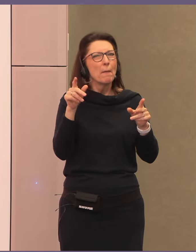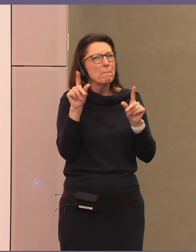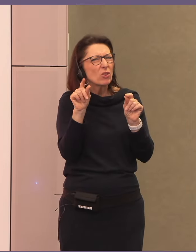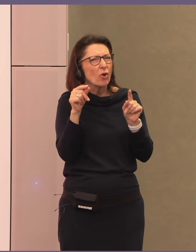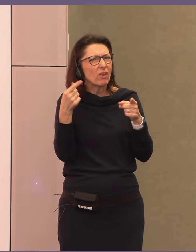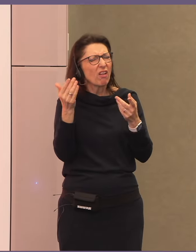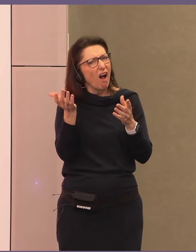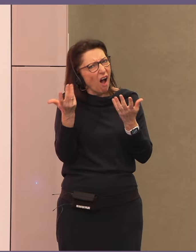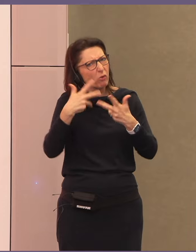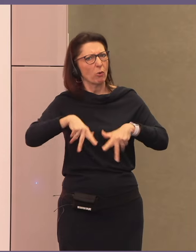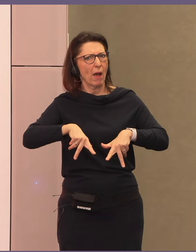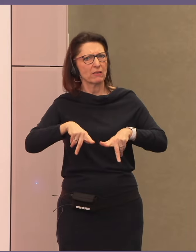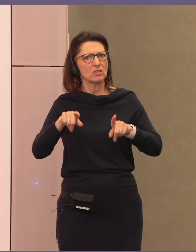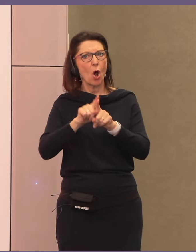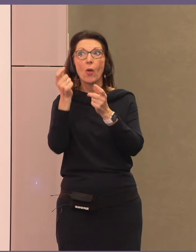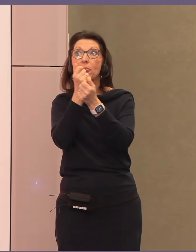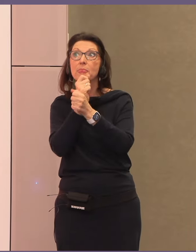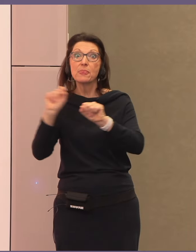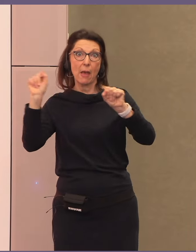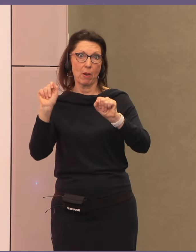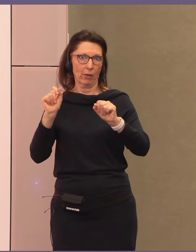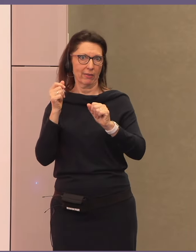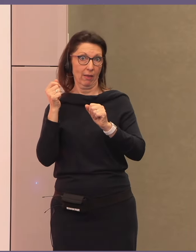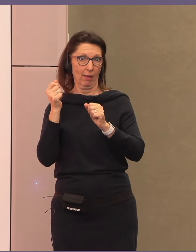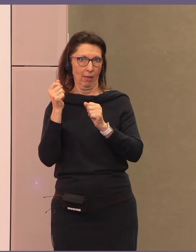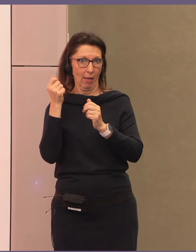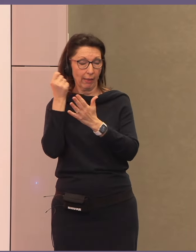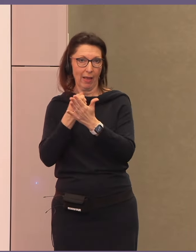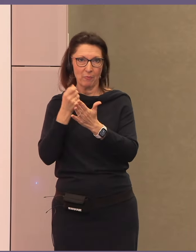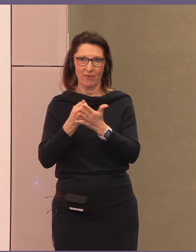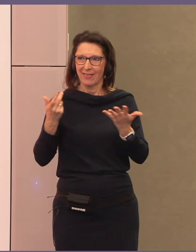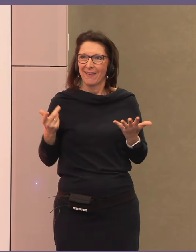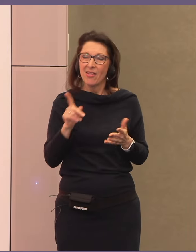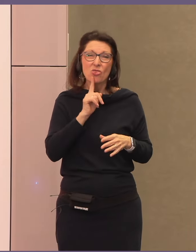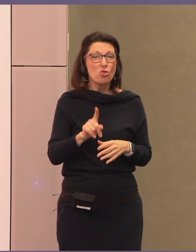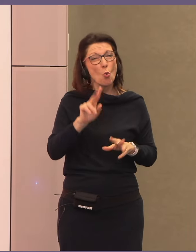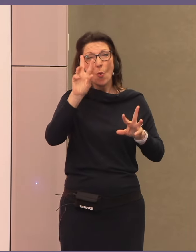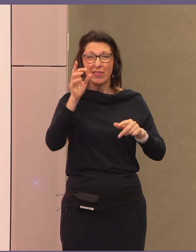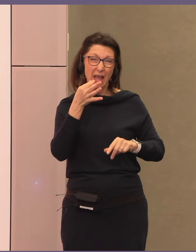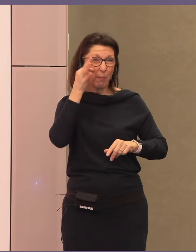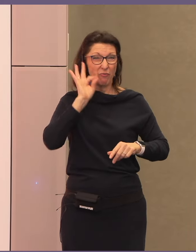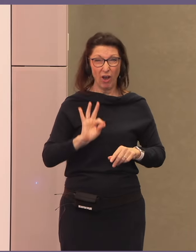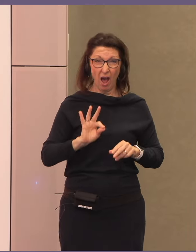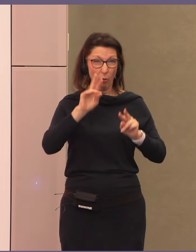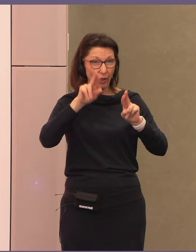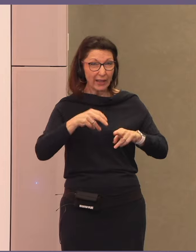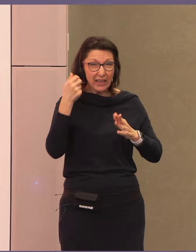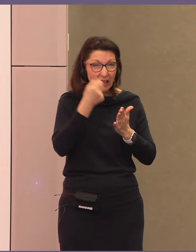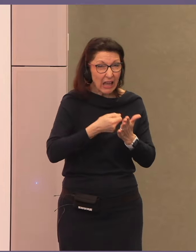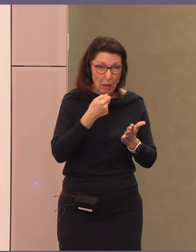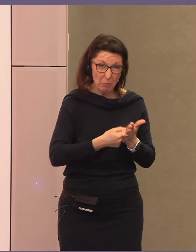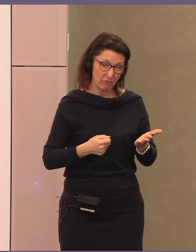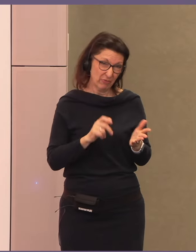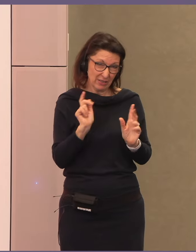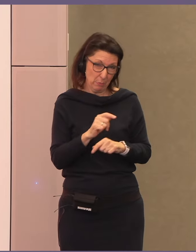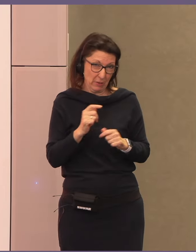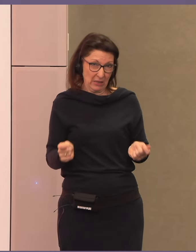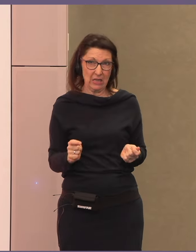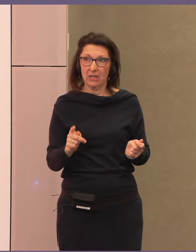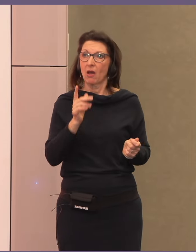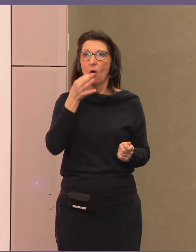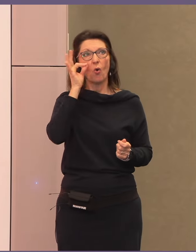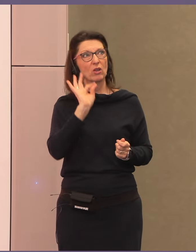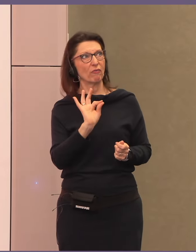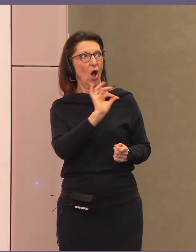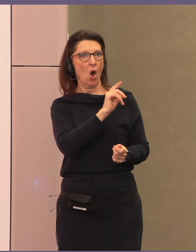dass sie uns mitgegeben haben. Es gibt keinen isolierten Kampf um Frauenrechte. Es gibt keinen isolierten Kampf um das Selbstbestimmungsrecht